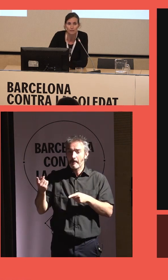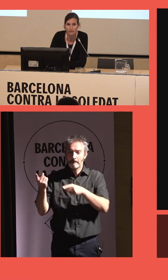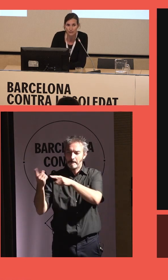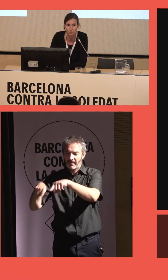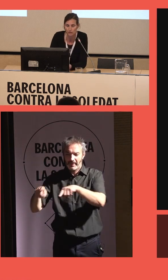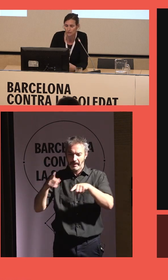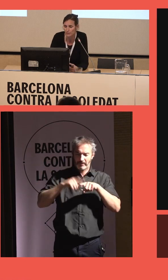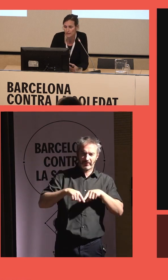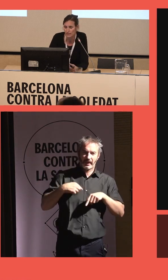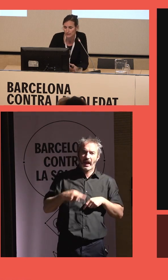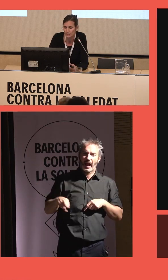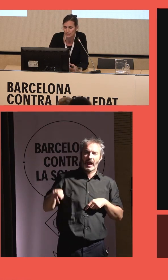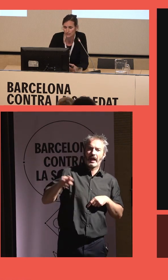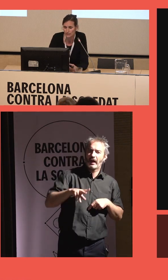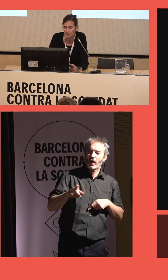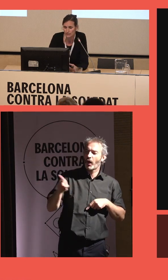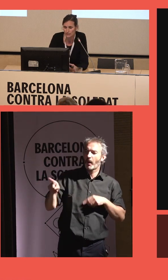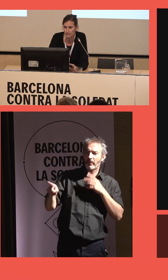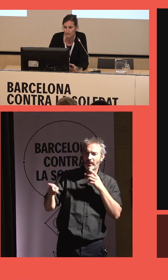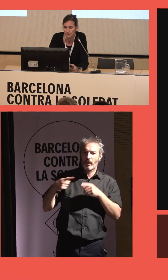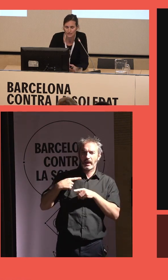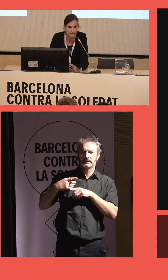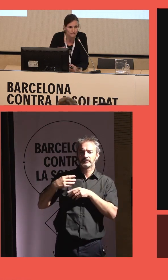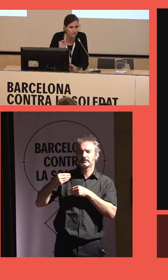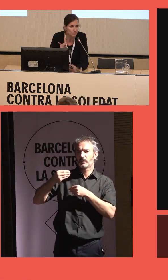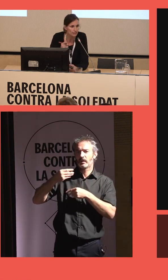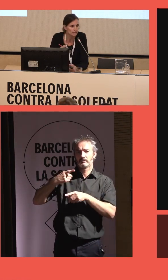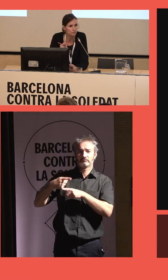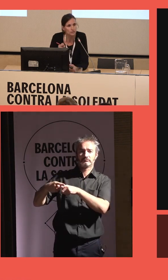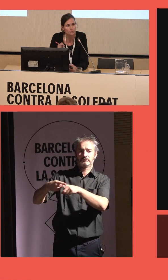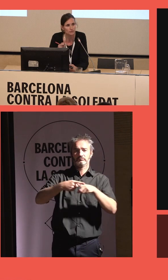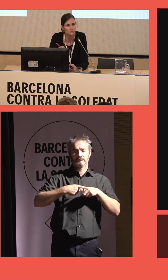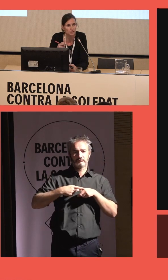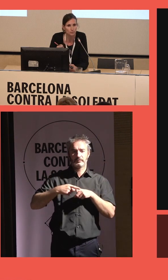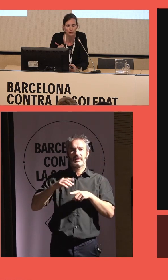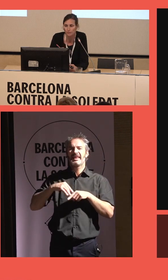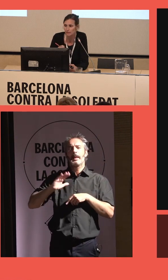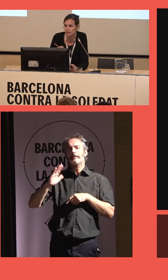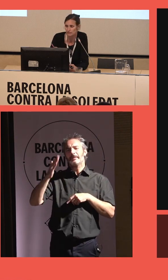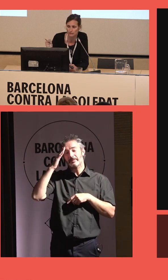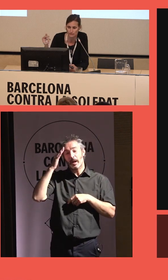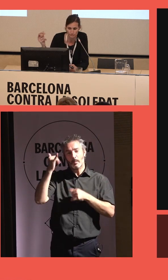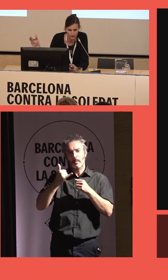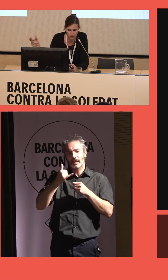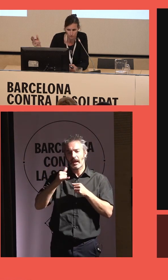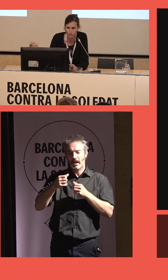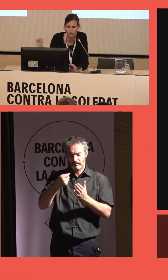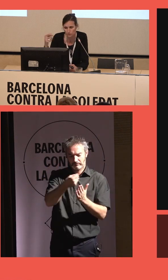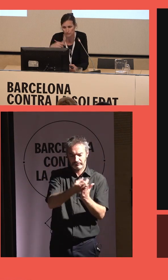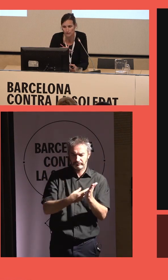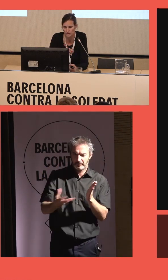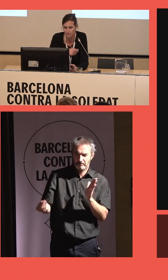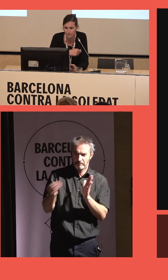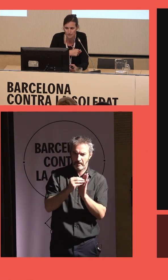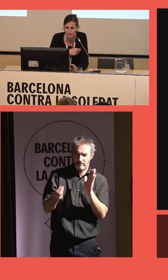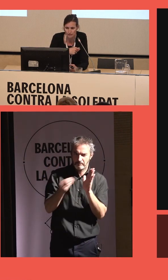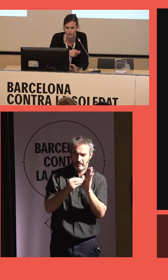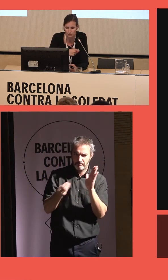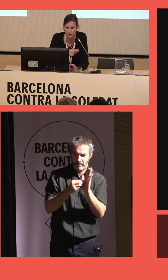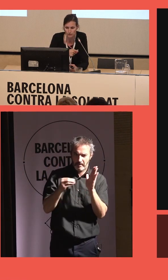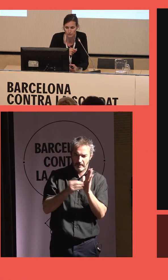per no inventar la roda i identificar quines són les principals problemàtiques tant en termes de solitud com de